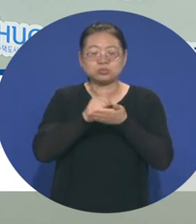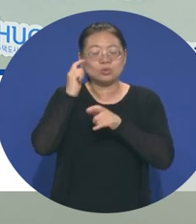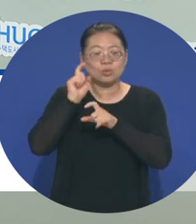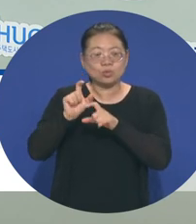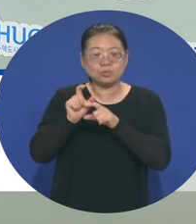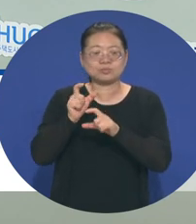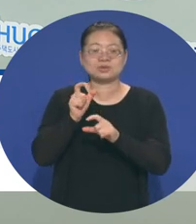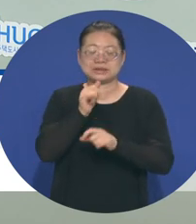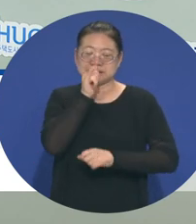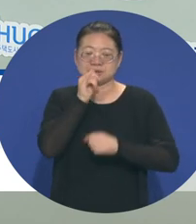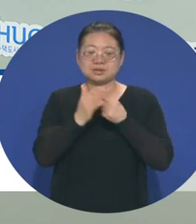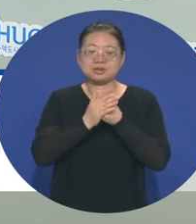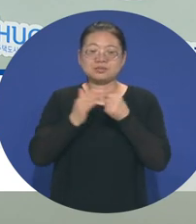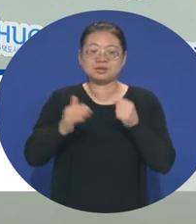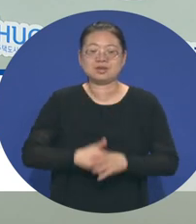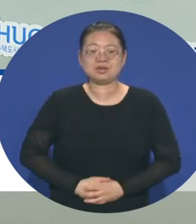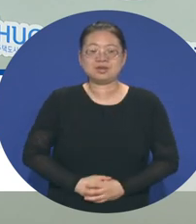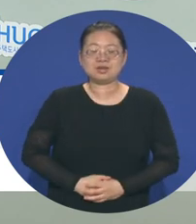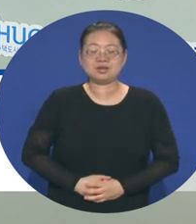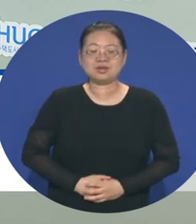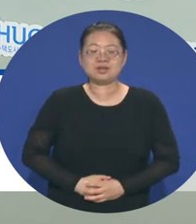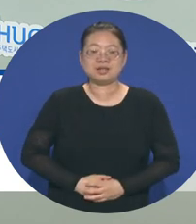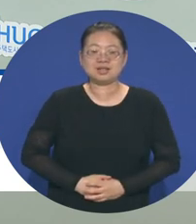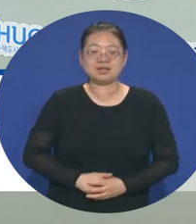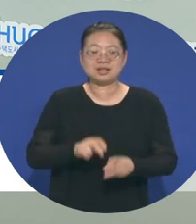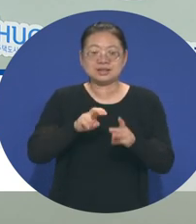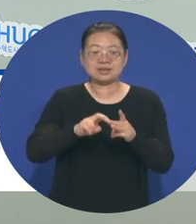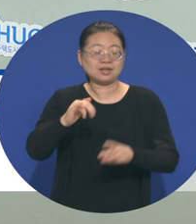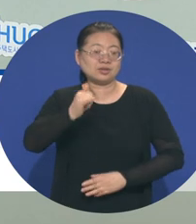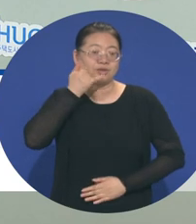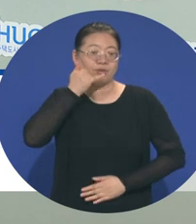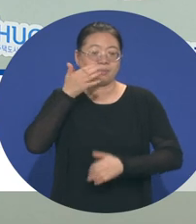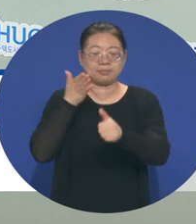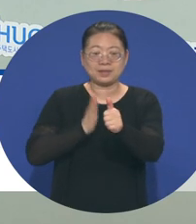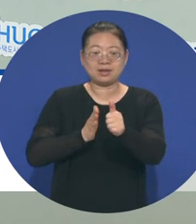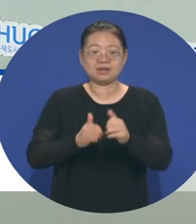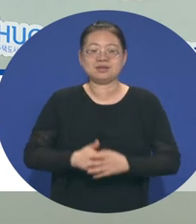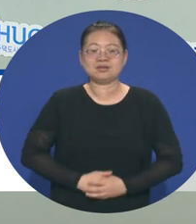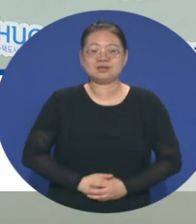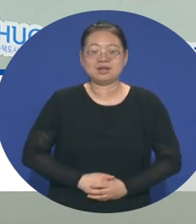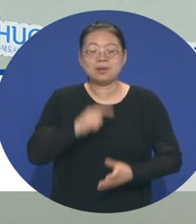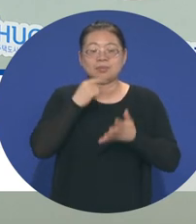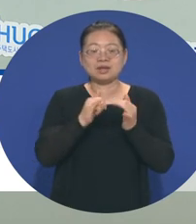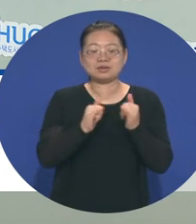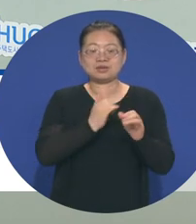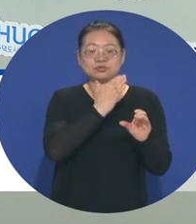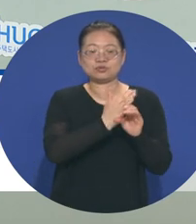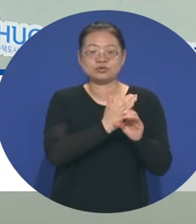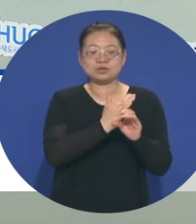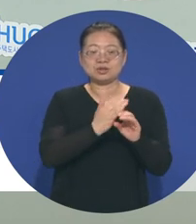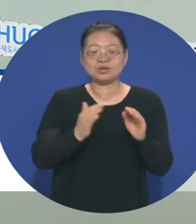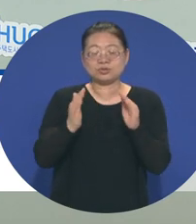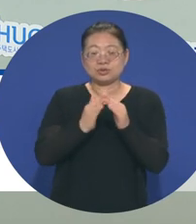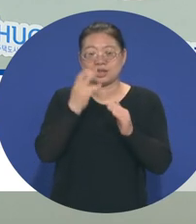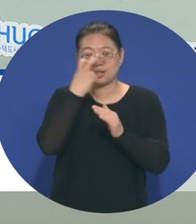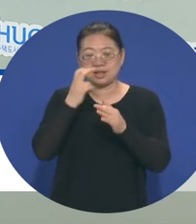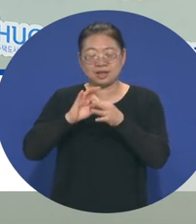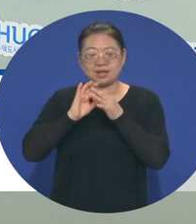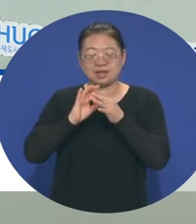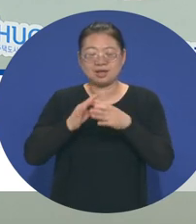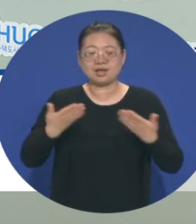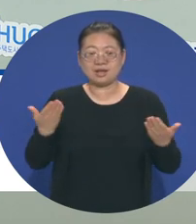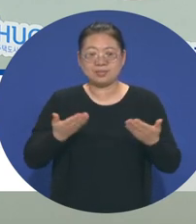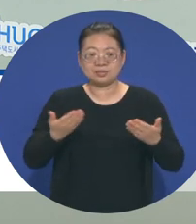고민되실 수 있는데 저 센터에 전화부터 하시면 좋겠고요 그리고 피해자분들 중에서는 주택 관리와 관련된